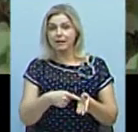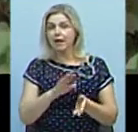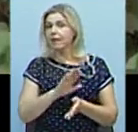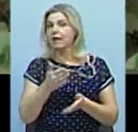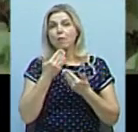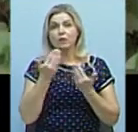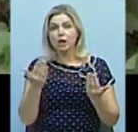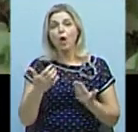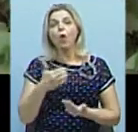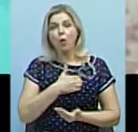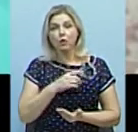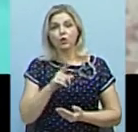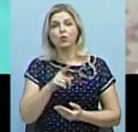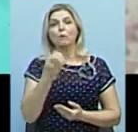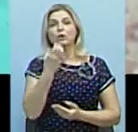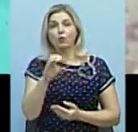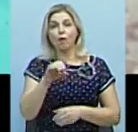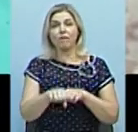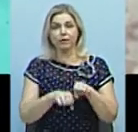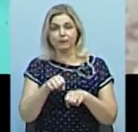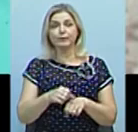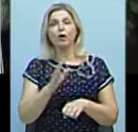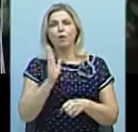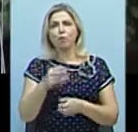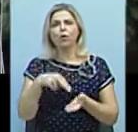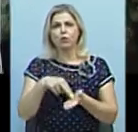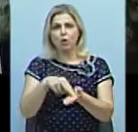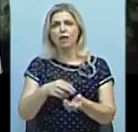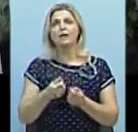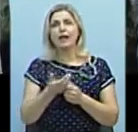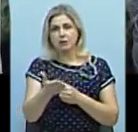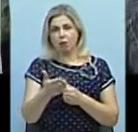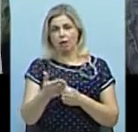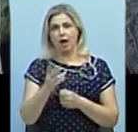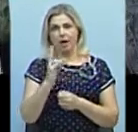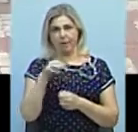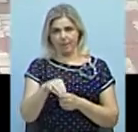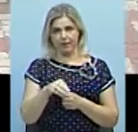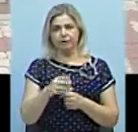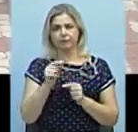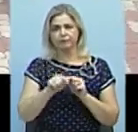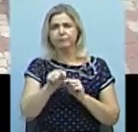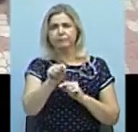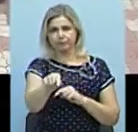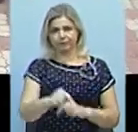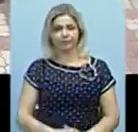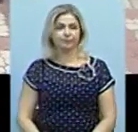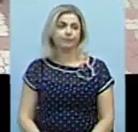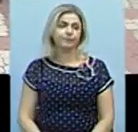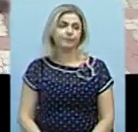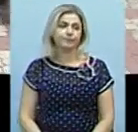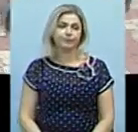Хочуть, аби вело-СТО були розташовані з інтервалом у декілька кілометрів. Олександр Гордієнко, Олександр Пан, телевізійні